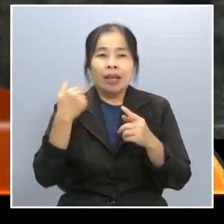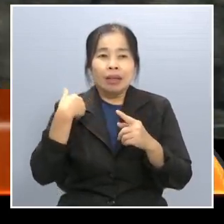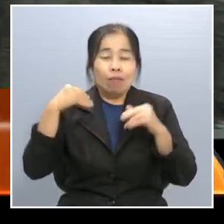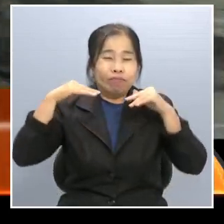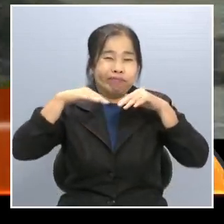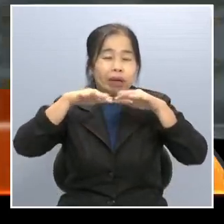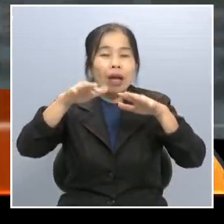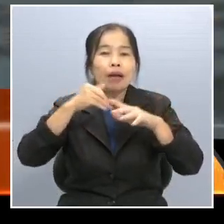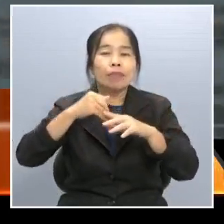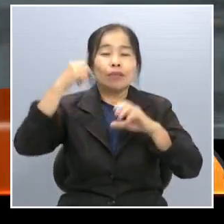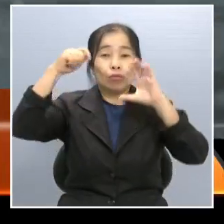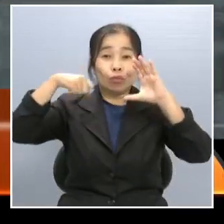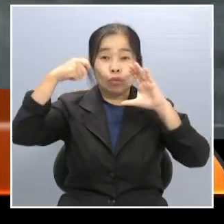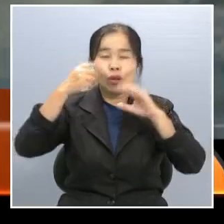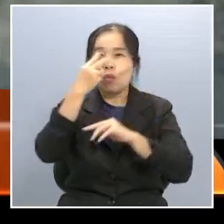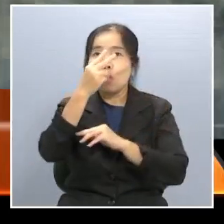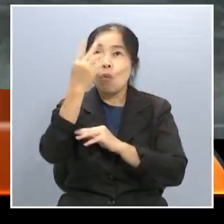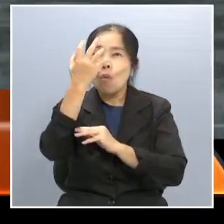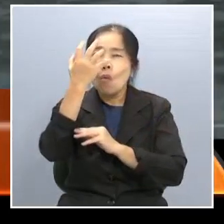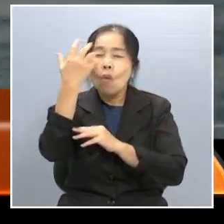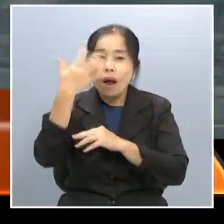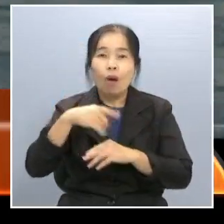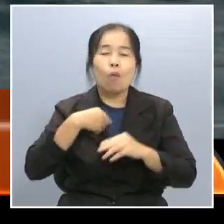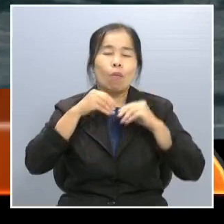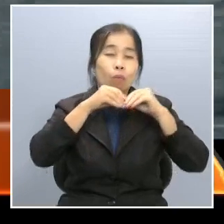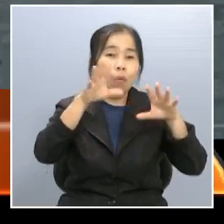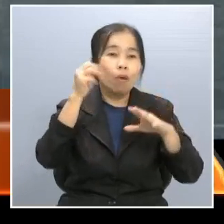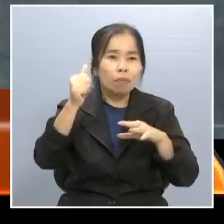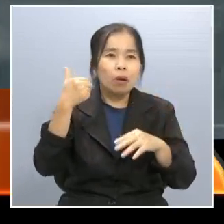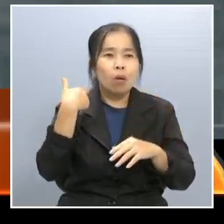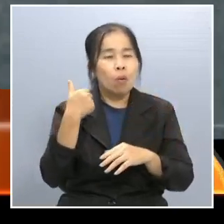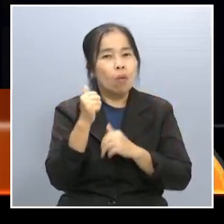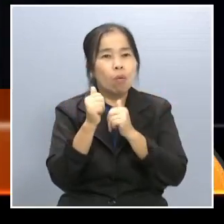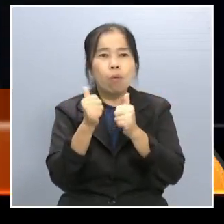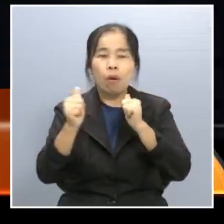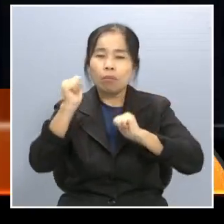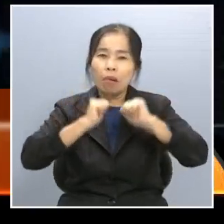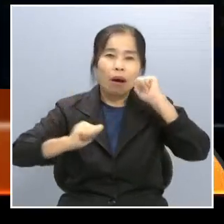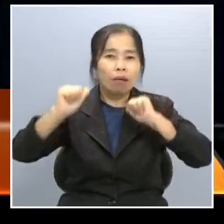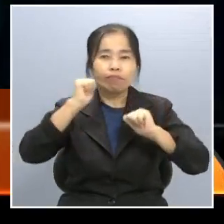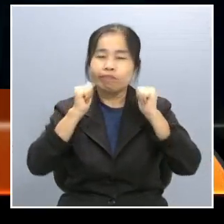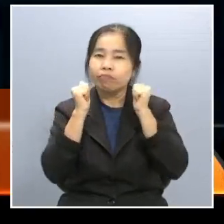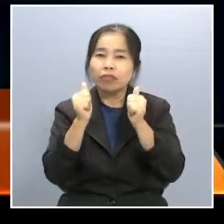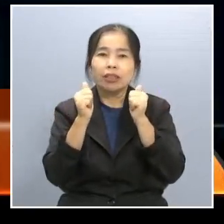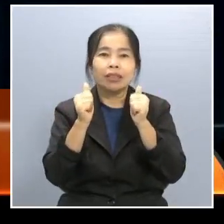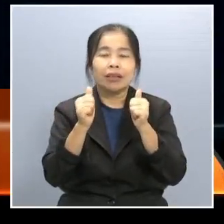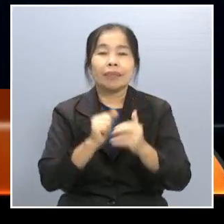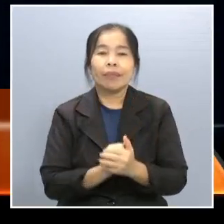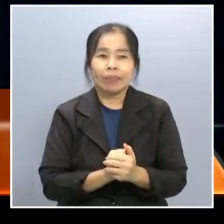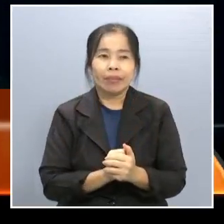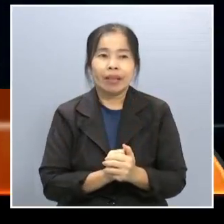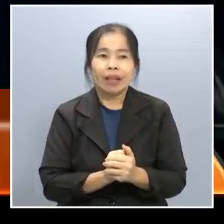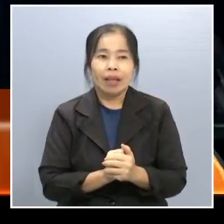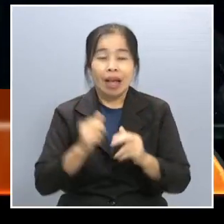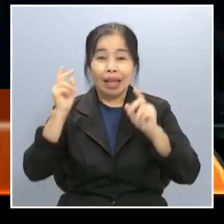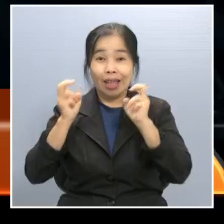สื่อที่ได้ดูมาแล้วชื่นชมกันหมดเลยนะคะว่านี่คือหนังไลฟ์แอคชั่นจากดิสนีย์ที่ดีเป็นลำดับต้นๆดังนั้นใ